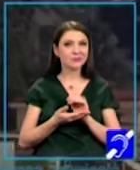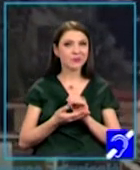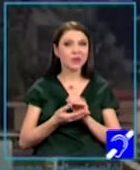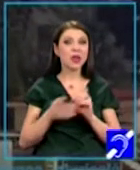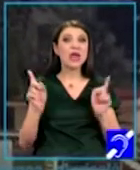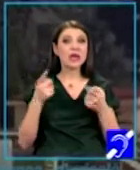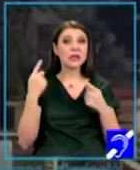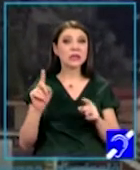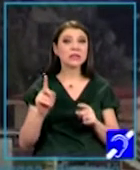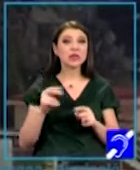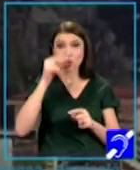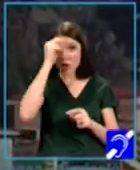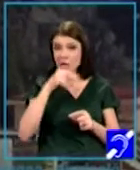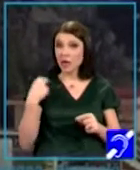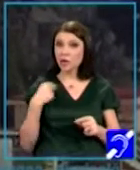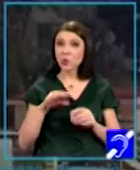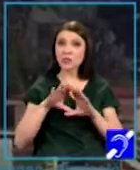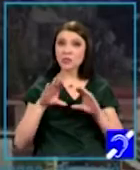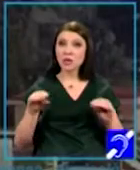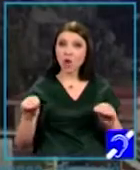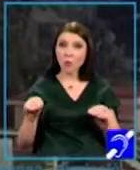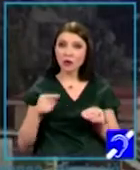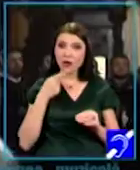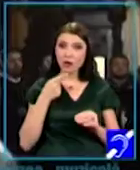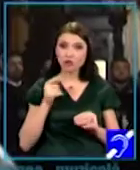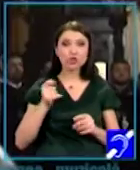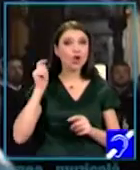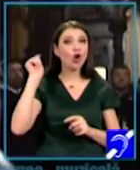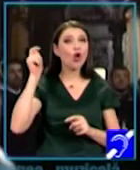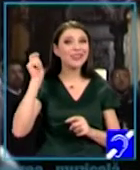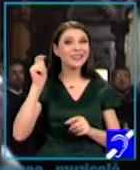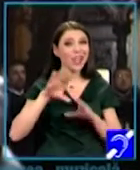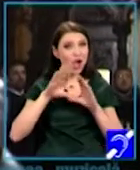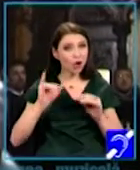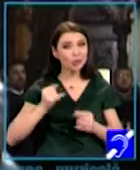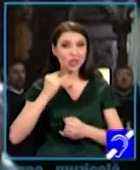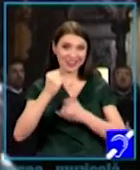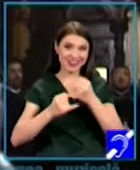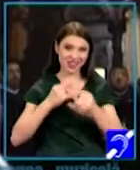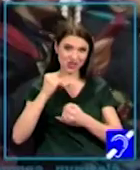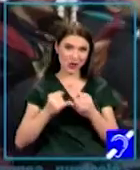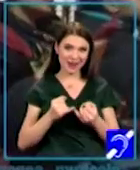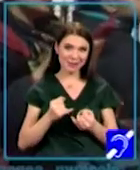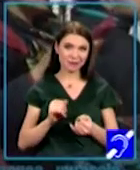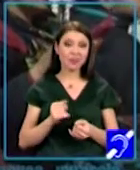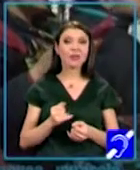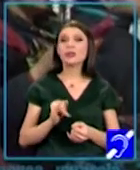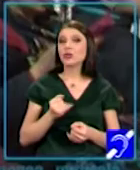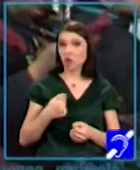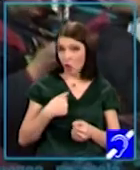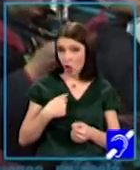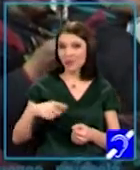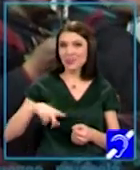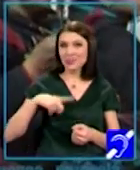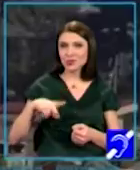piese religioase românești și colinde românești și internaționale. Cu alte cuvinte, noi